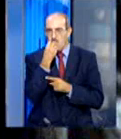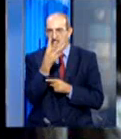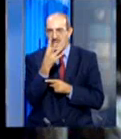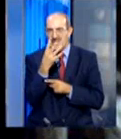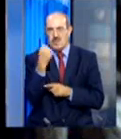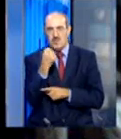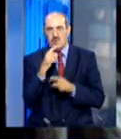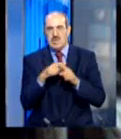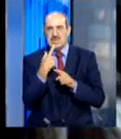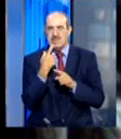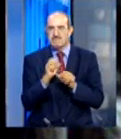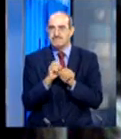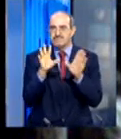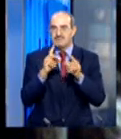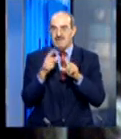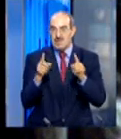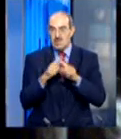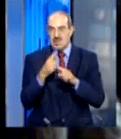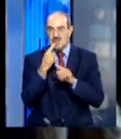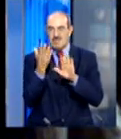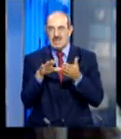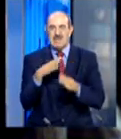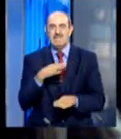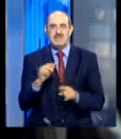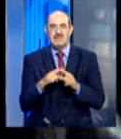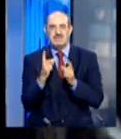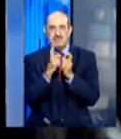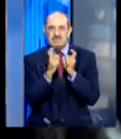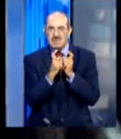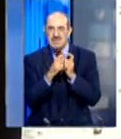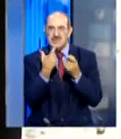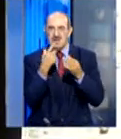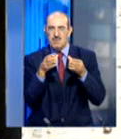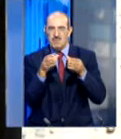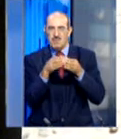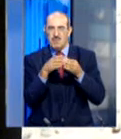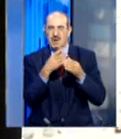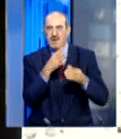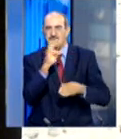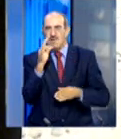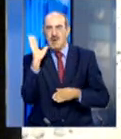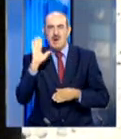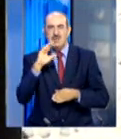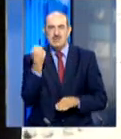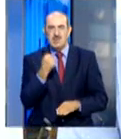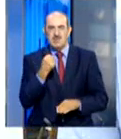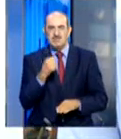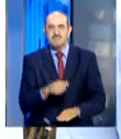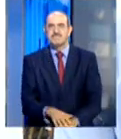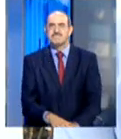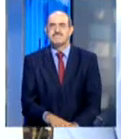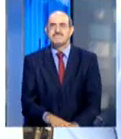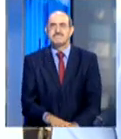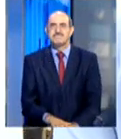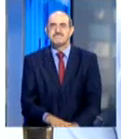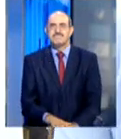الطفل عباس استشهد والده في إحدى المعارك ضد الاستعمار الفرنسي في الصحراء الجزائرية. زهرة